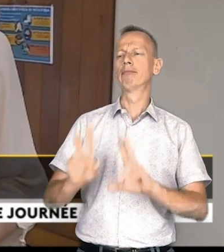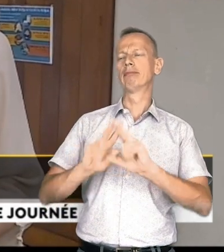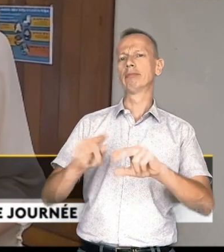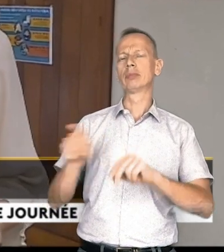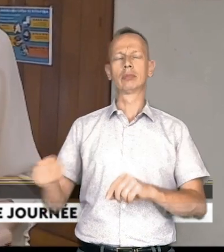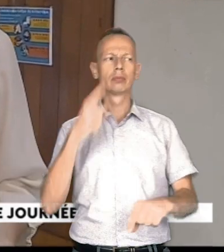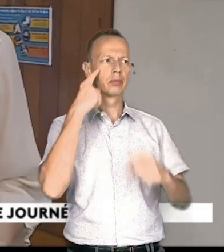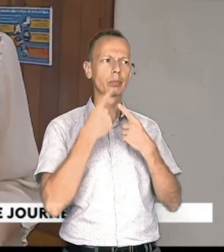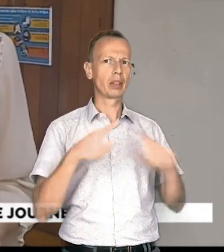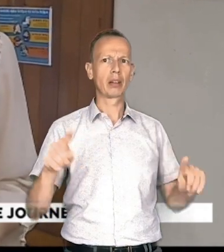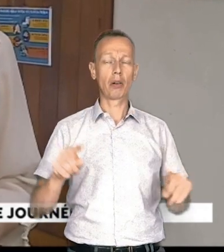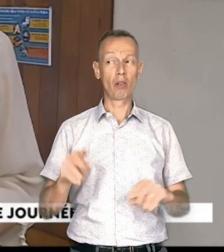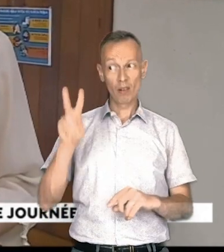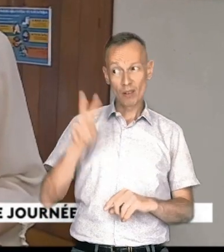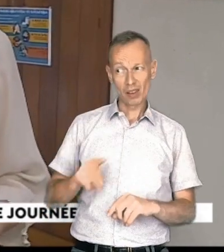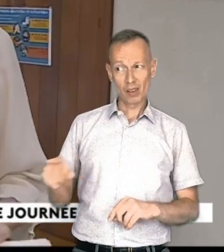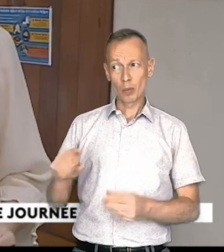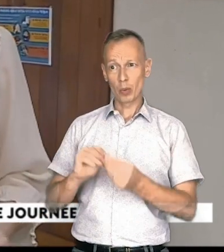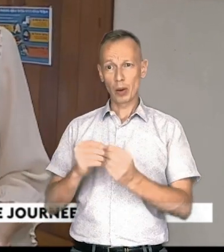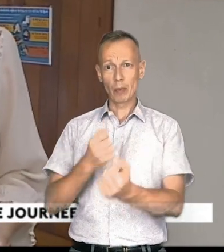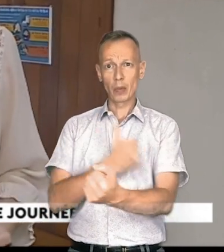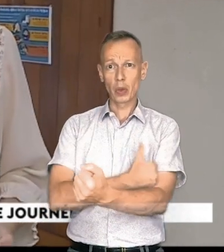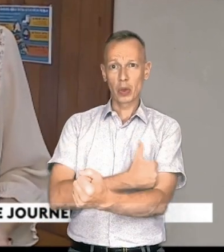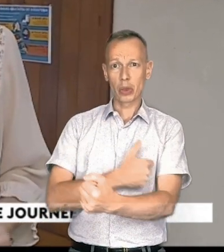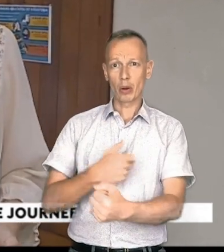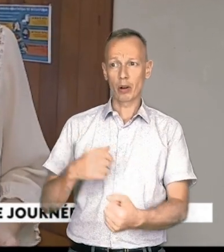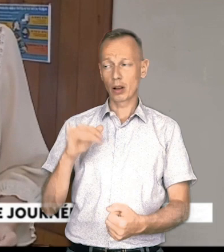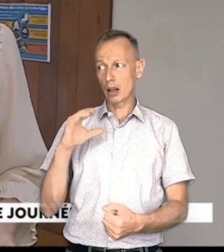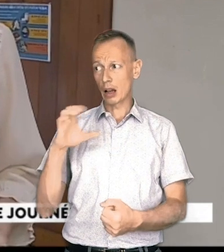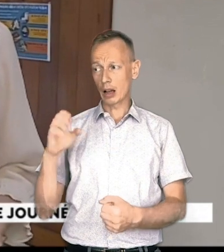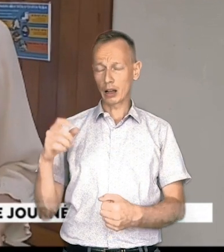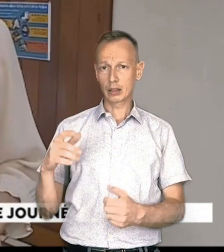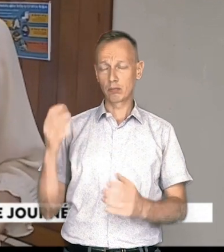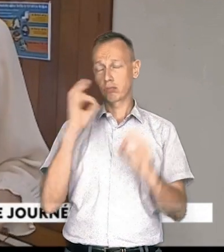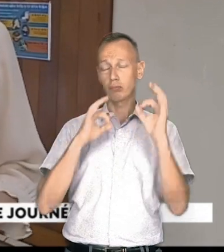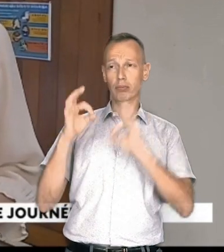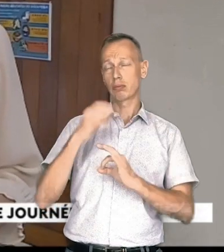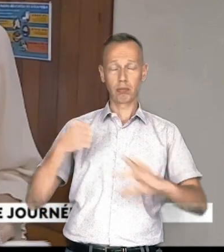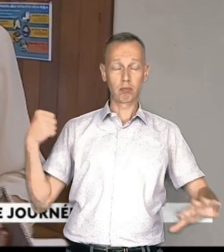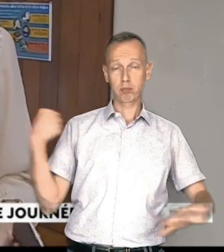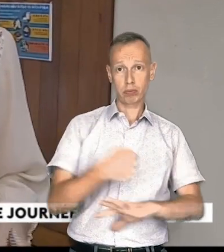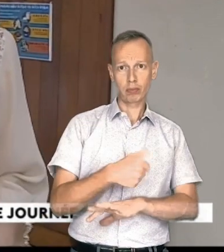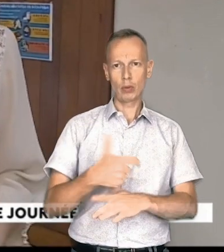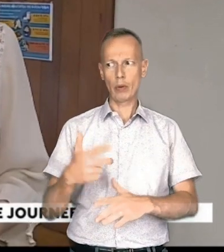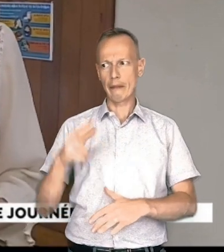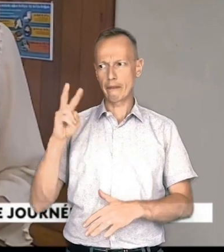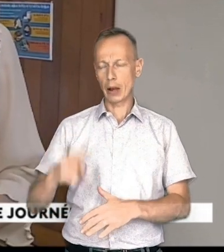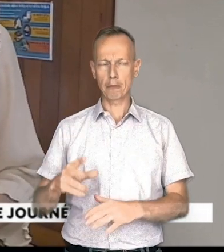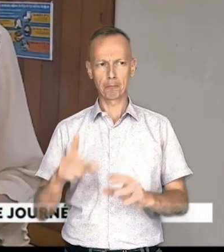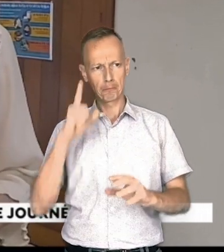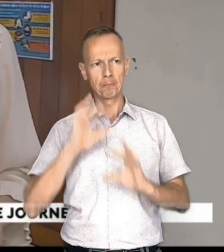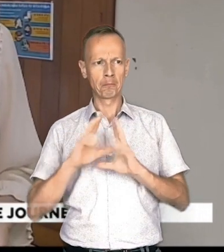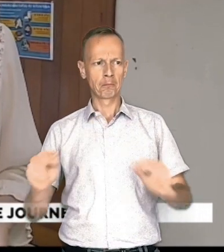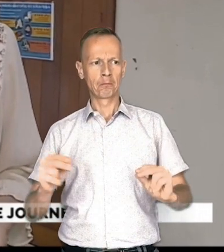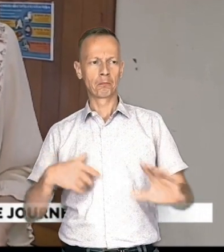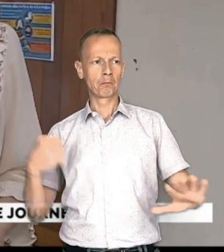contredisant parfois les témoins à la barre. L'accusé était-il vraiment sous l'effet de l'ice et de l'alcool ou était-il à jeun lorsqu'il a